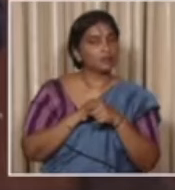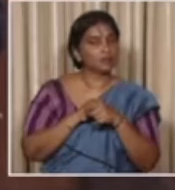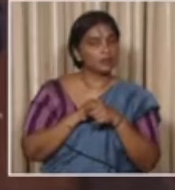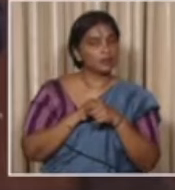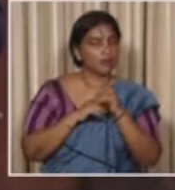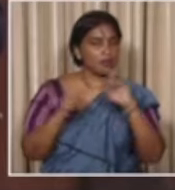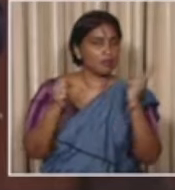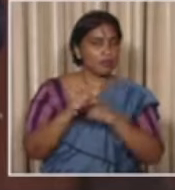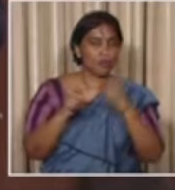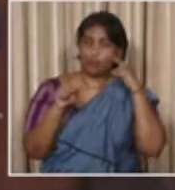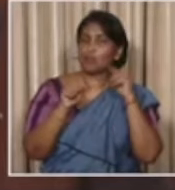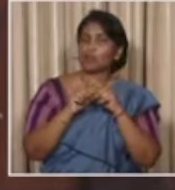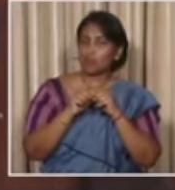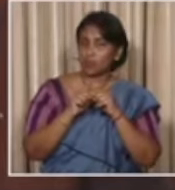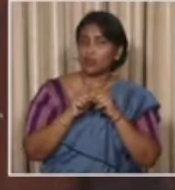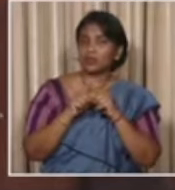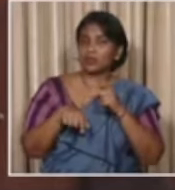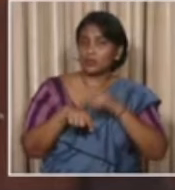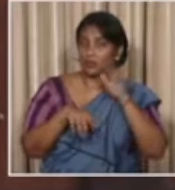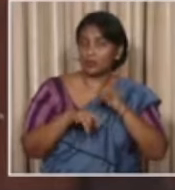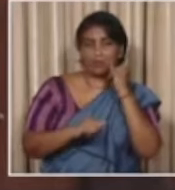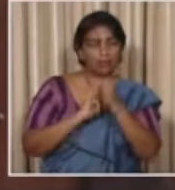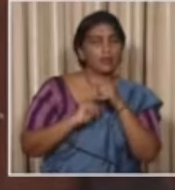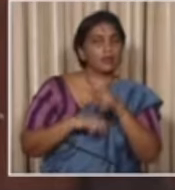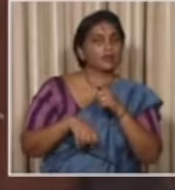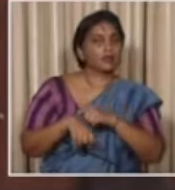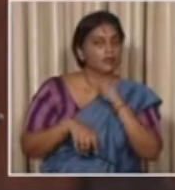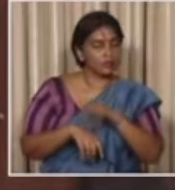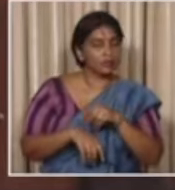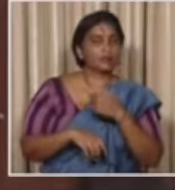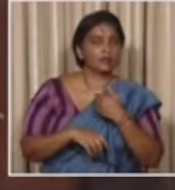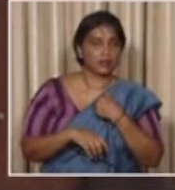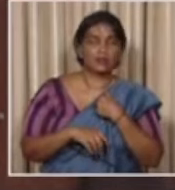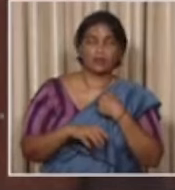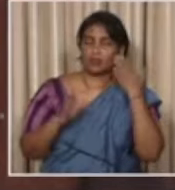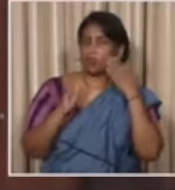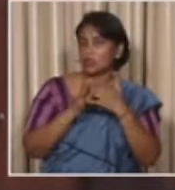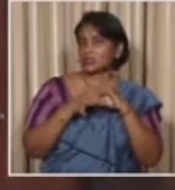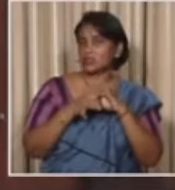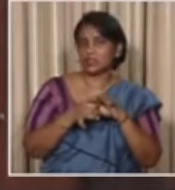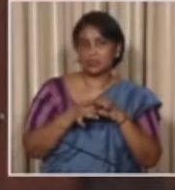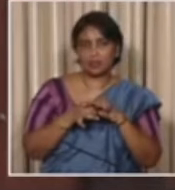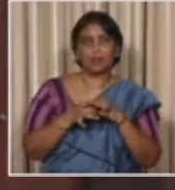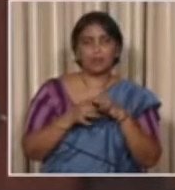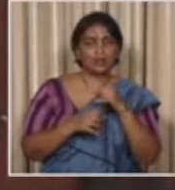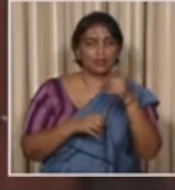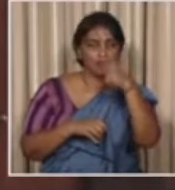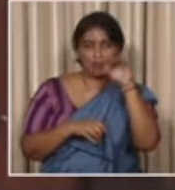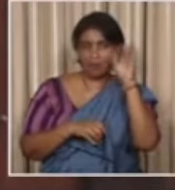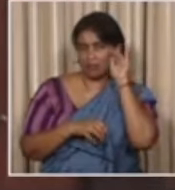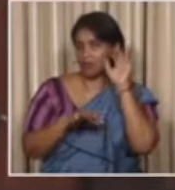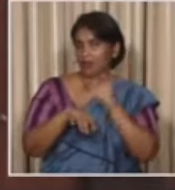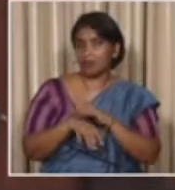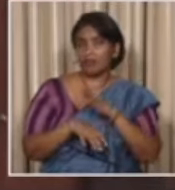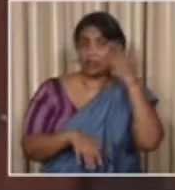මේ මිනිමැරුම පිළිබඳව වෙන්නේ වෙලා තියෙන චෝදනා ඒ අවස්ථාවේදී මම මේකේ සම්බන්ධය ඉතා පැහැදිලි ඔබට අහන් හිටියොත් එහෙම හොයා ගන්න පුළුවන්.